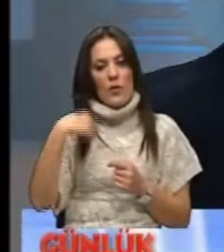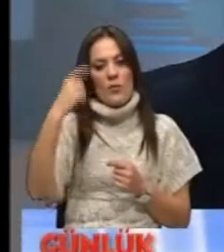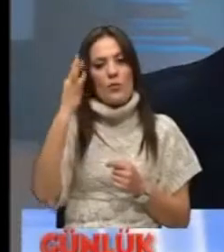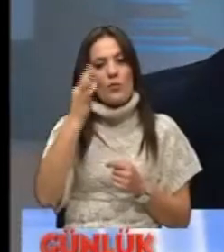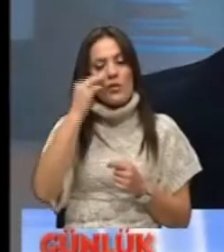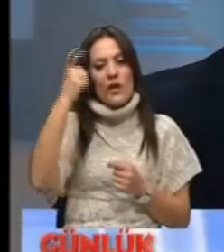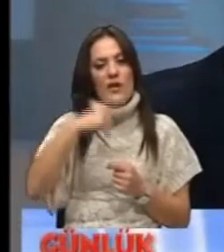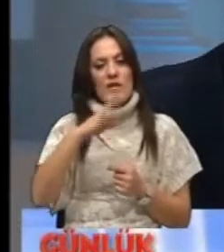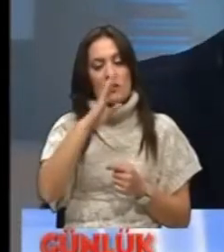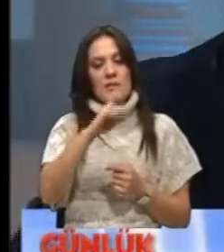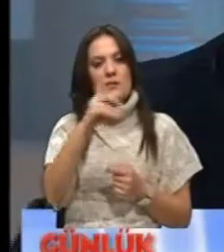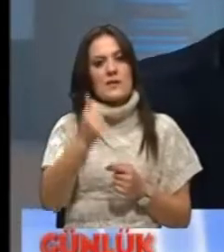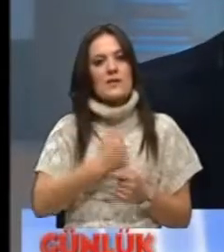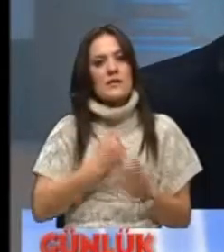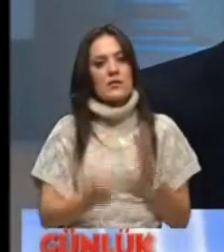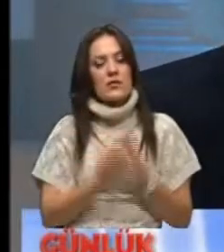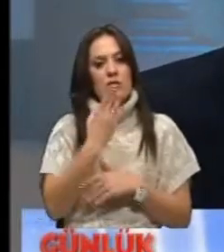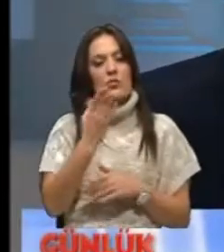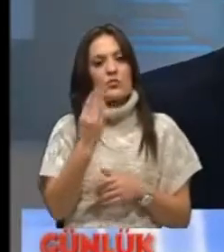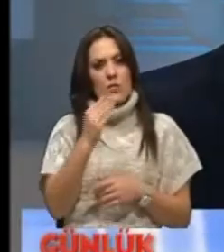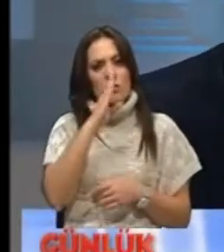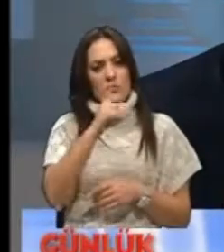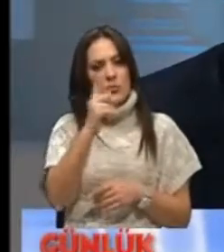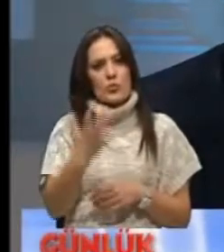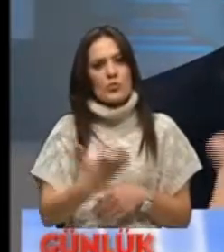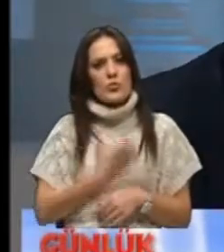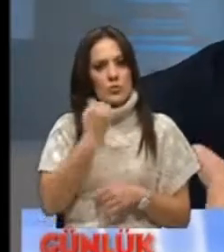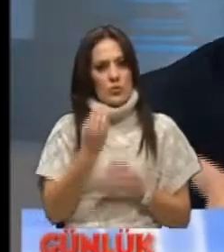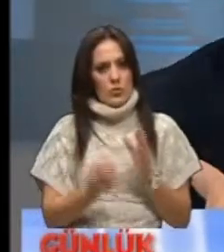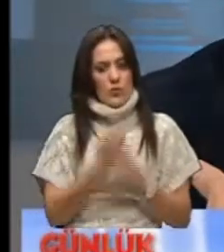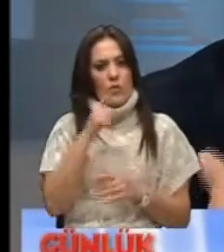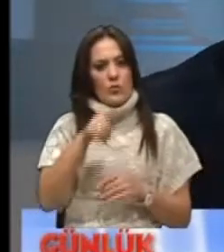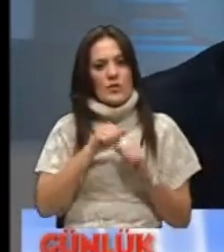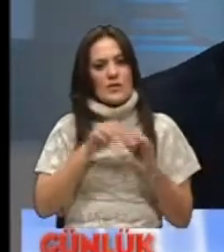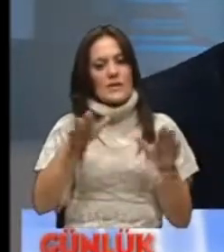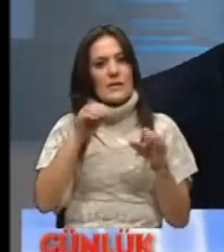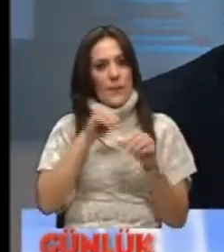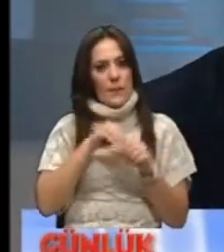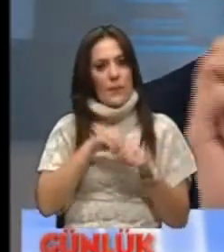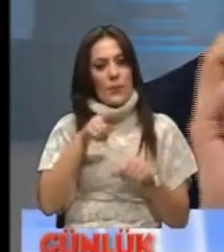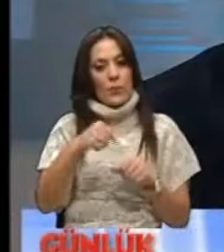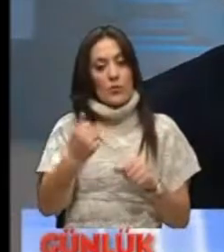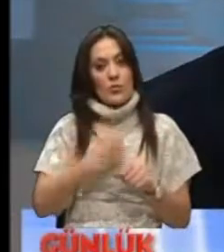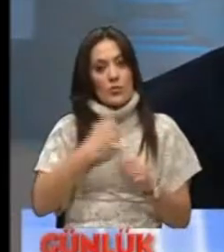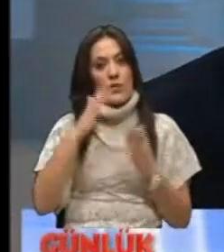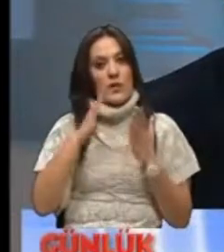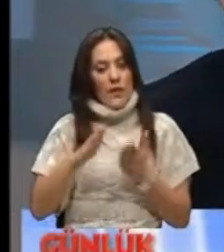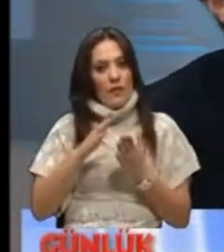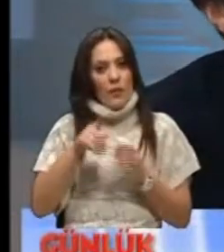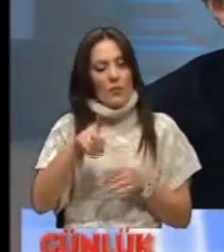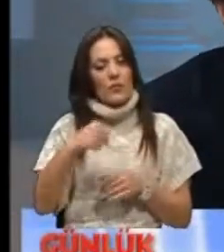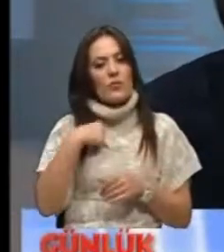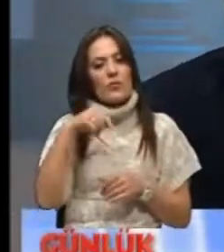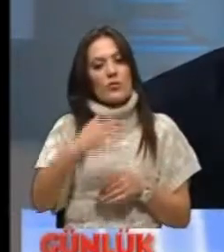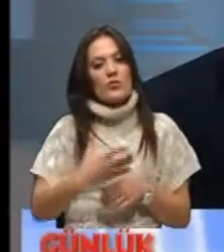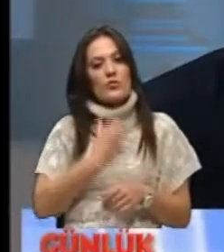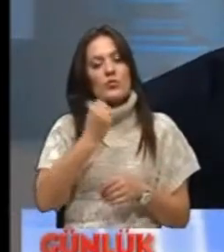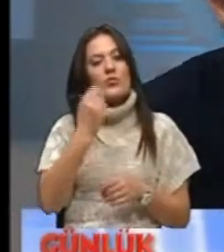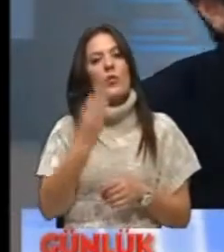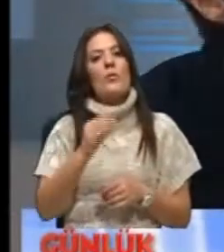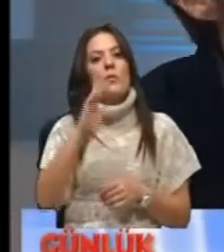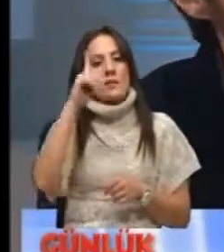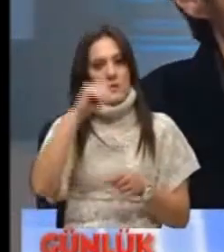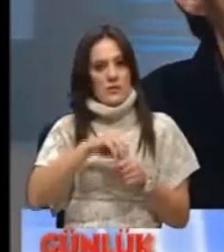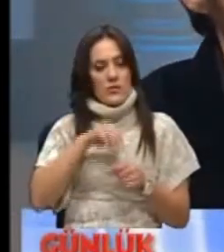bünyede ciddi bir sıkıntı yaratıyor. Ciddi bir üzüntü yaratıyor. Bu sistemimizde bu üzüntüyle sürekli bu üzüntüye maruz kalmamak